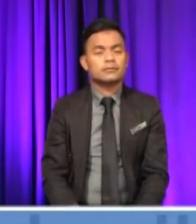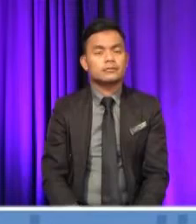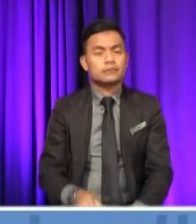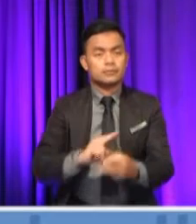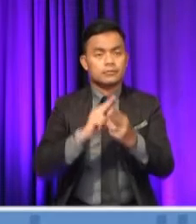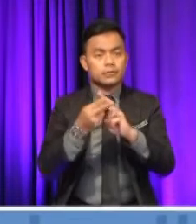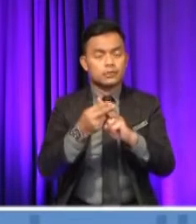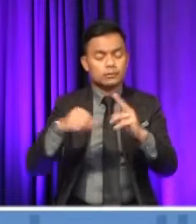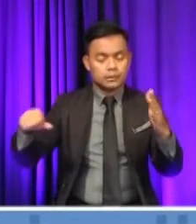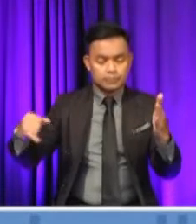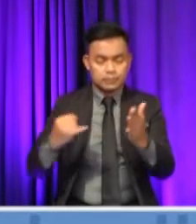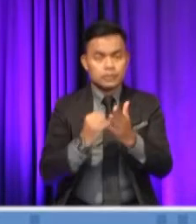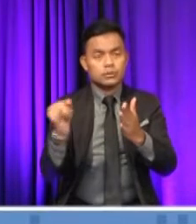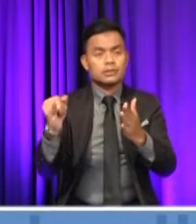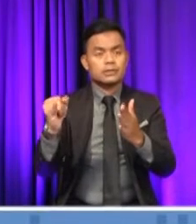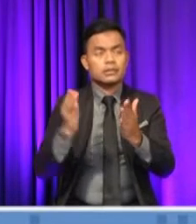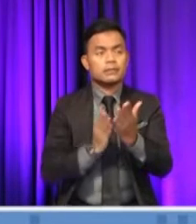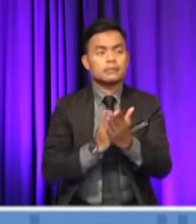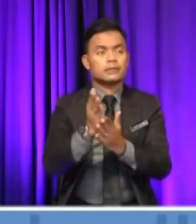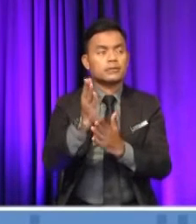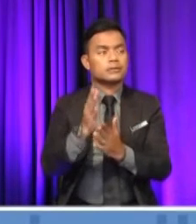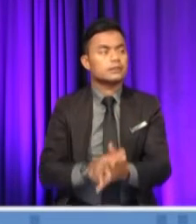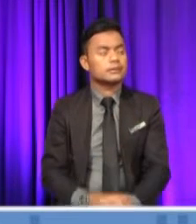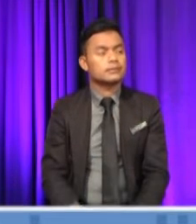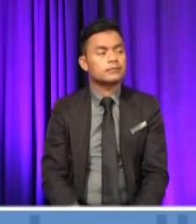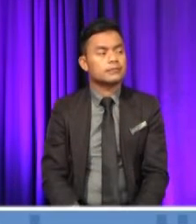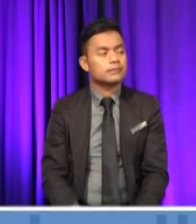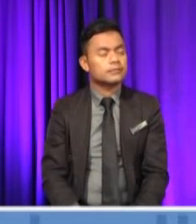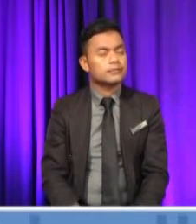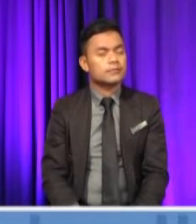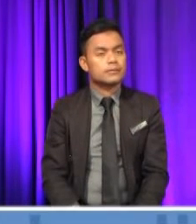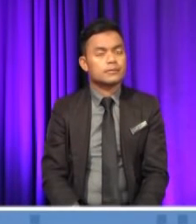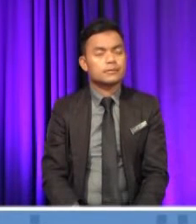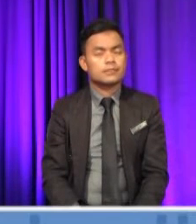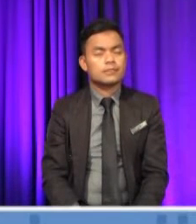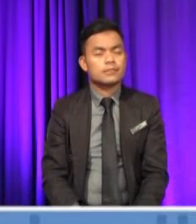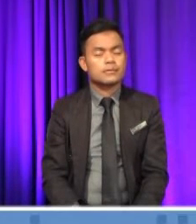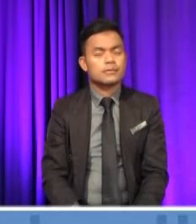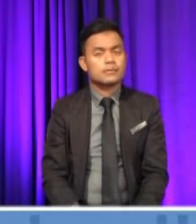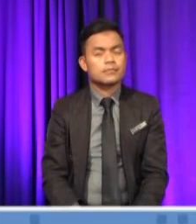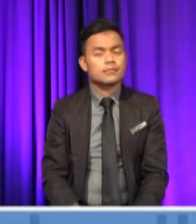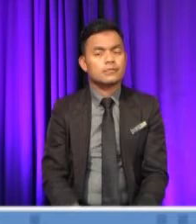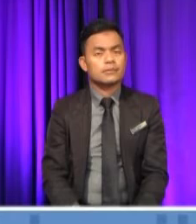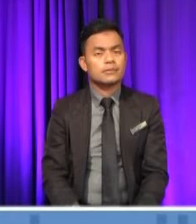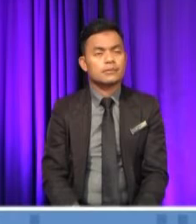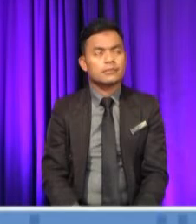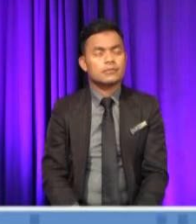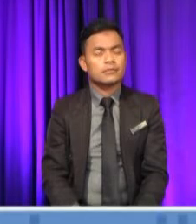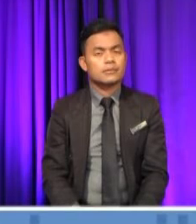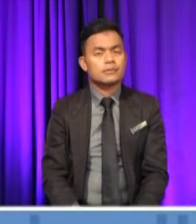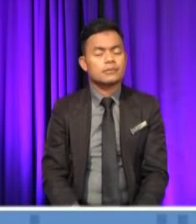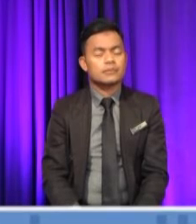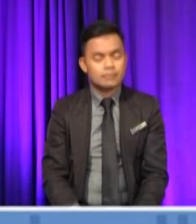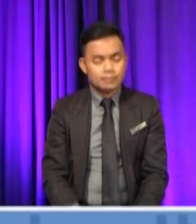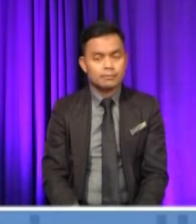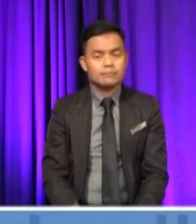Pengubah, penyongsang dengan penerus. Okey, jom kita lihat jawapannya. Okey, betul, Betul. bagus. Penyongsang dengan lagi satu penerus.